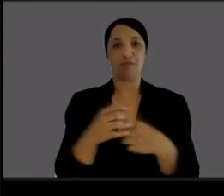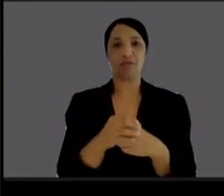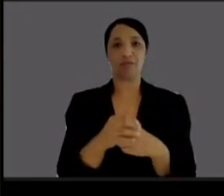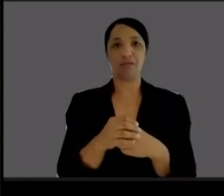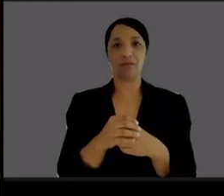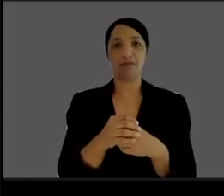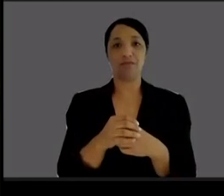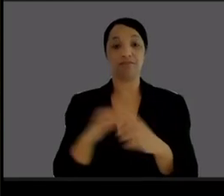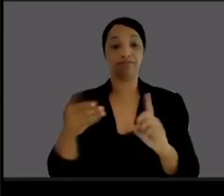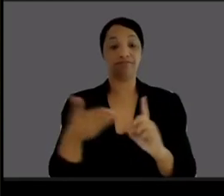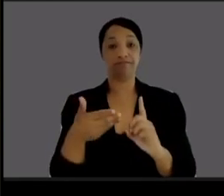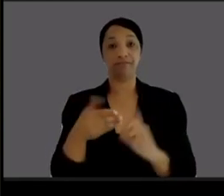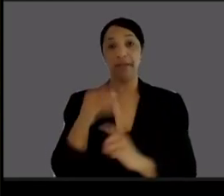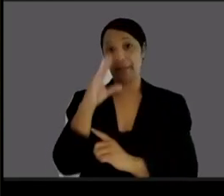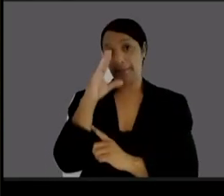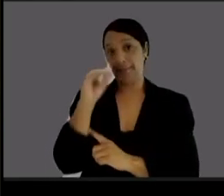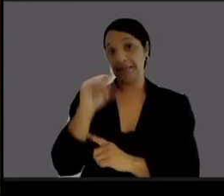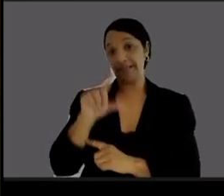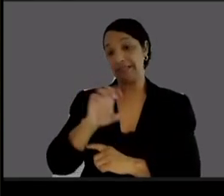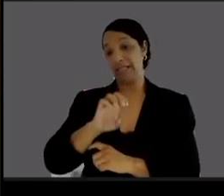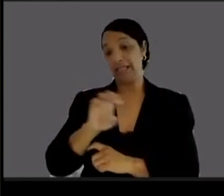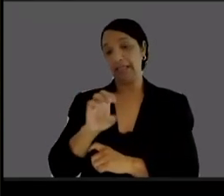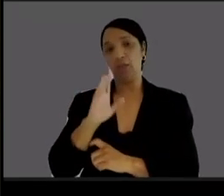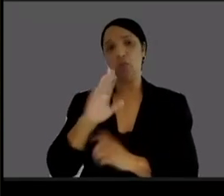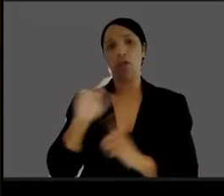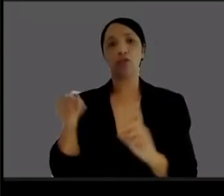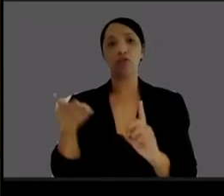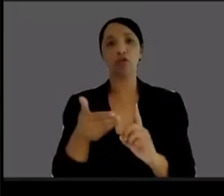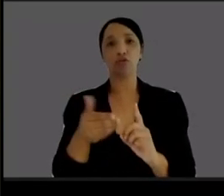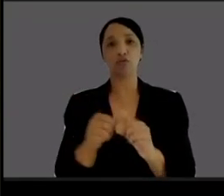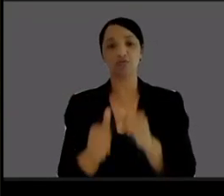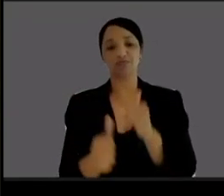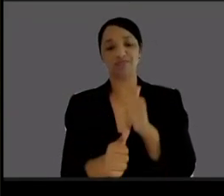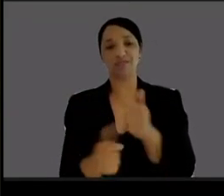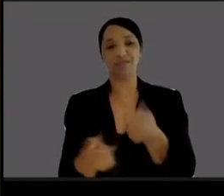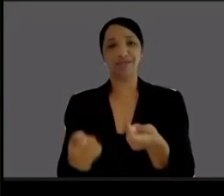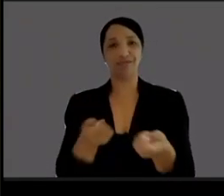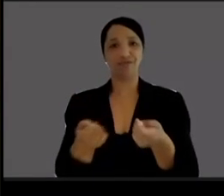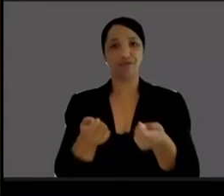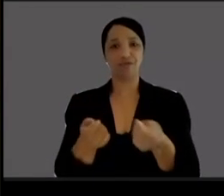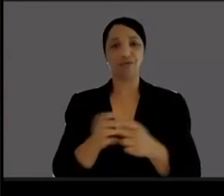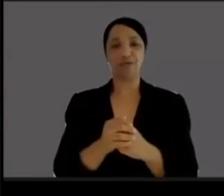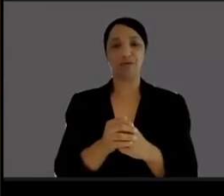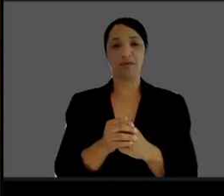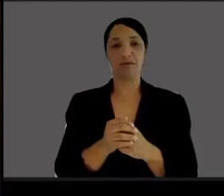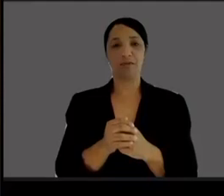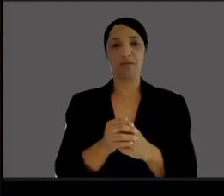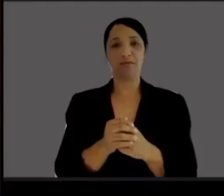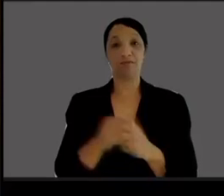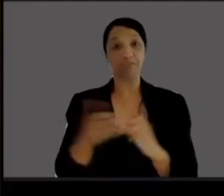長のリジフ様よりお願いいたしますD様